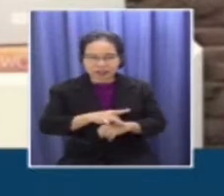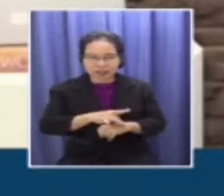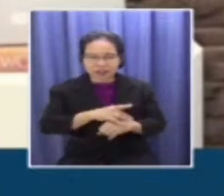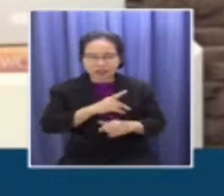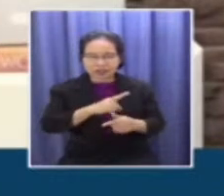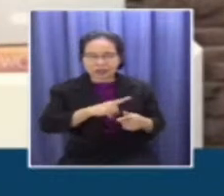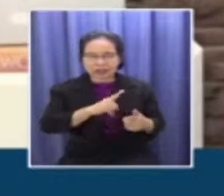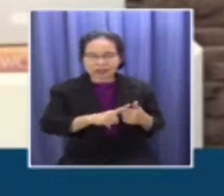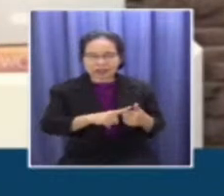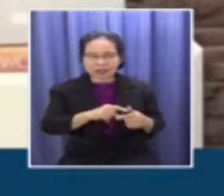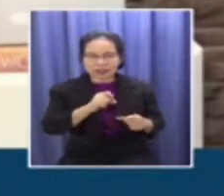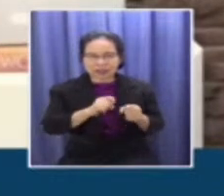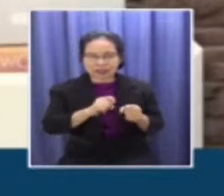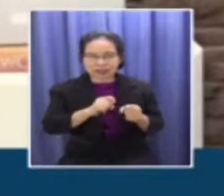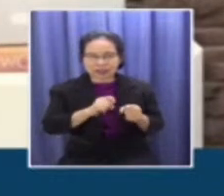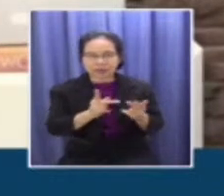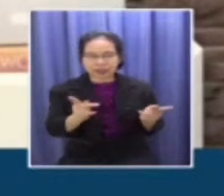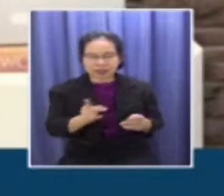me fie